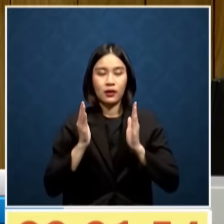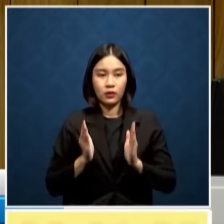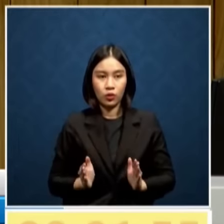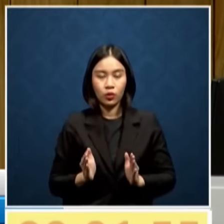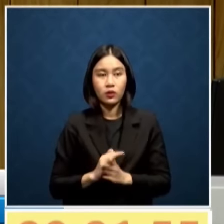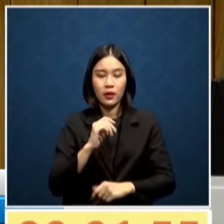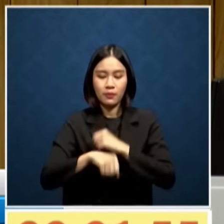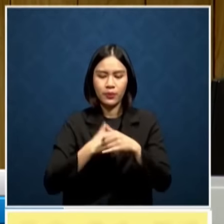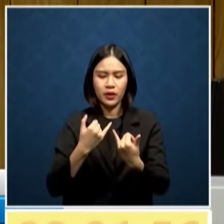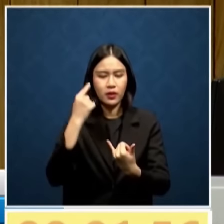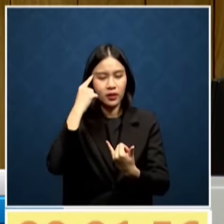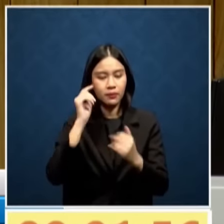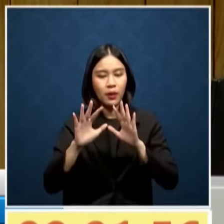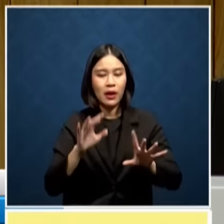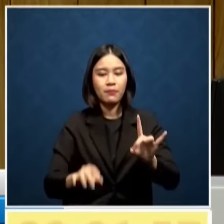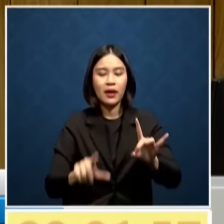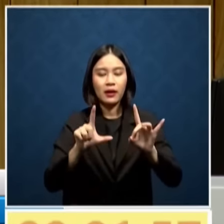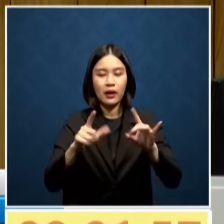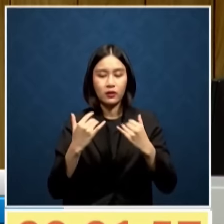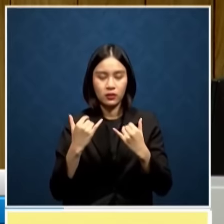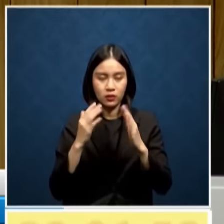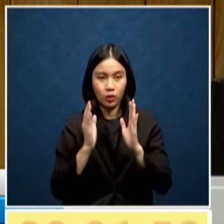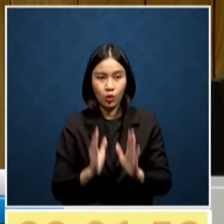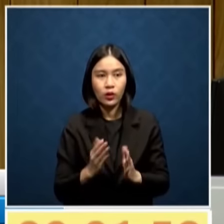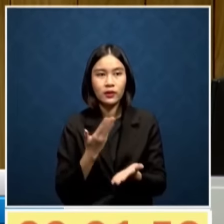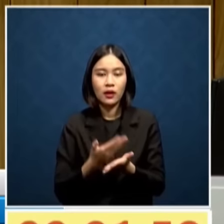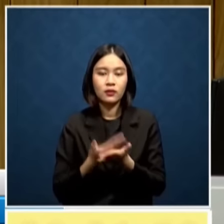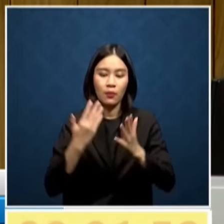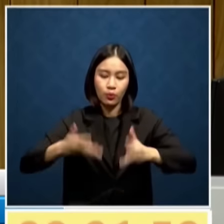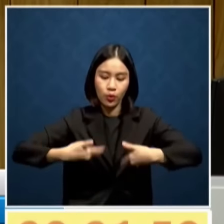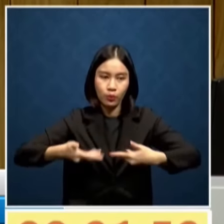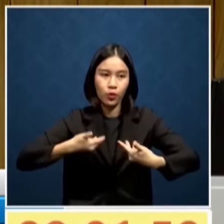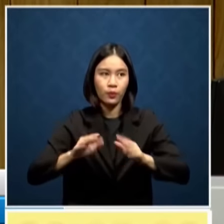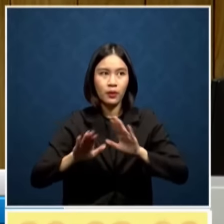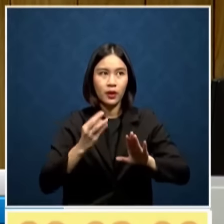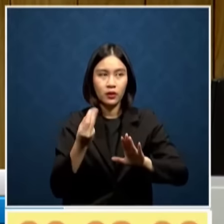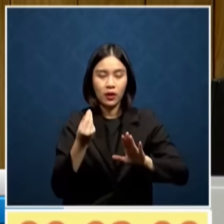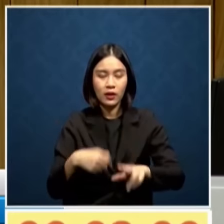ล้วปีนี้คาดว่าจะถึง8ล้านคนเราจะมีรายได้เข้ามาถึงประมาณ